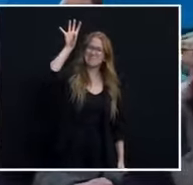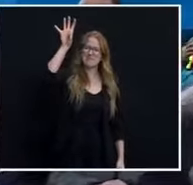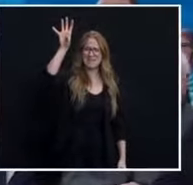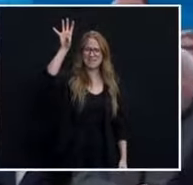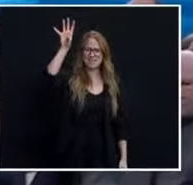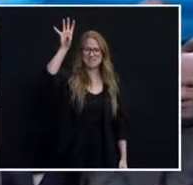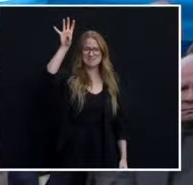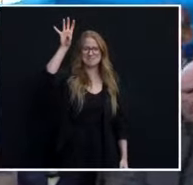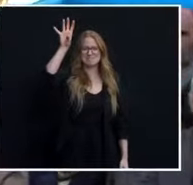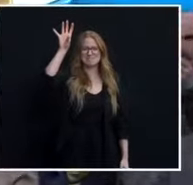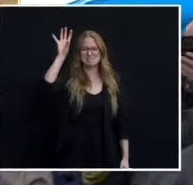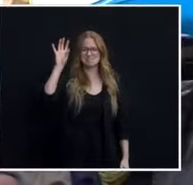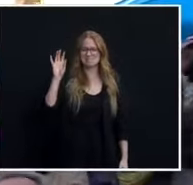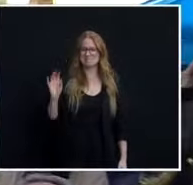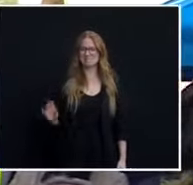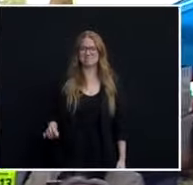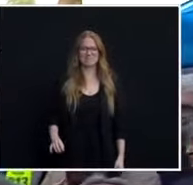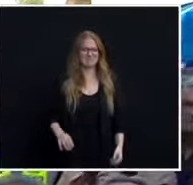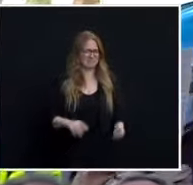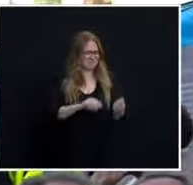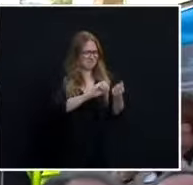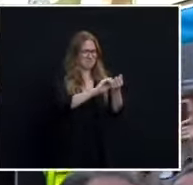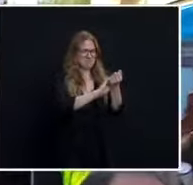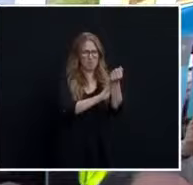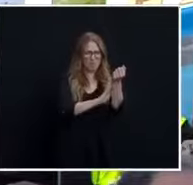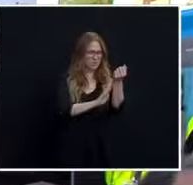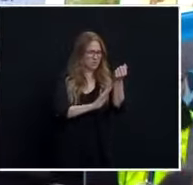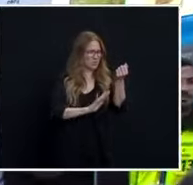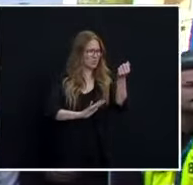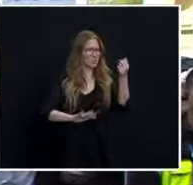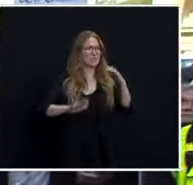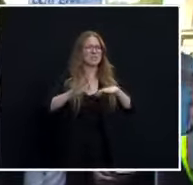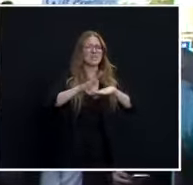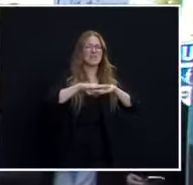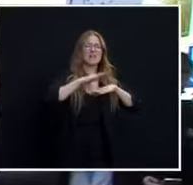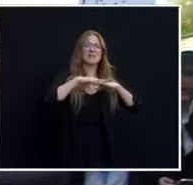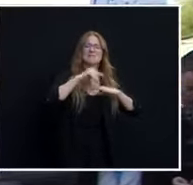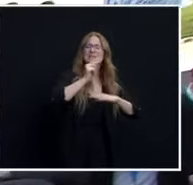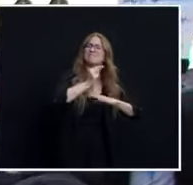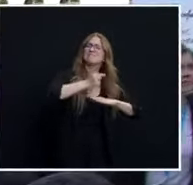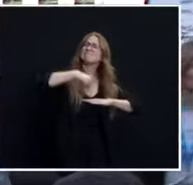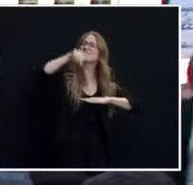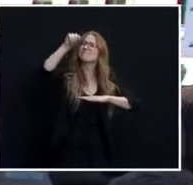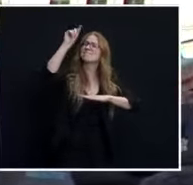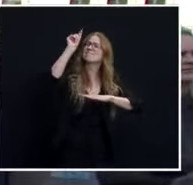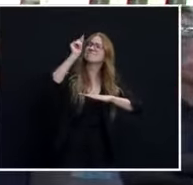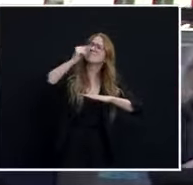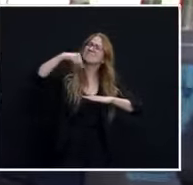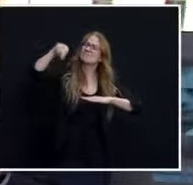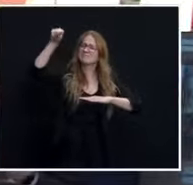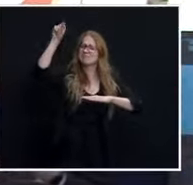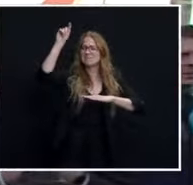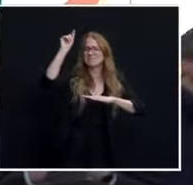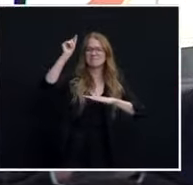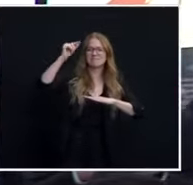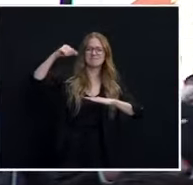Früh. Ich schreib dein Name mit meinem Blut.